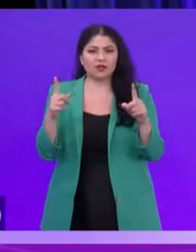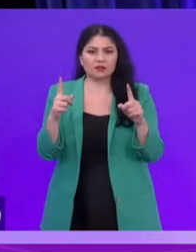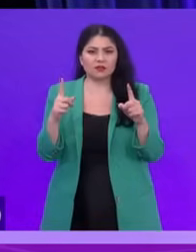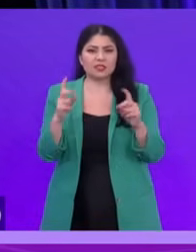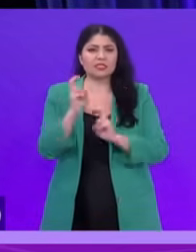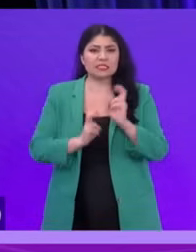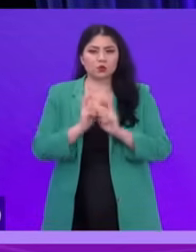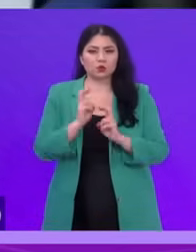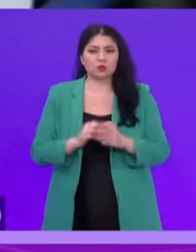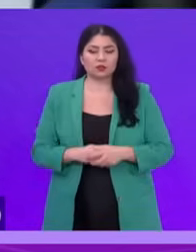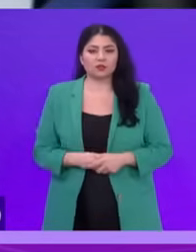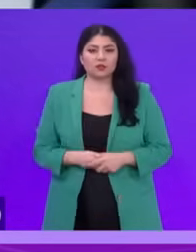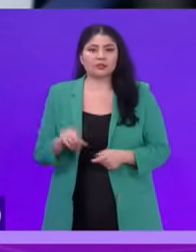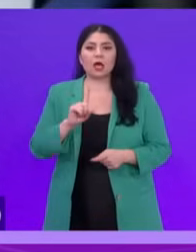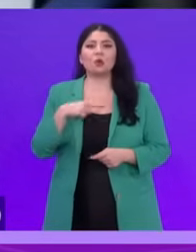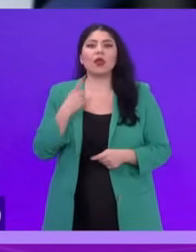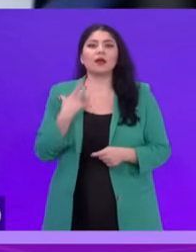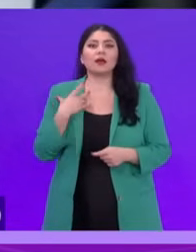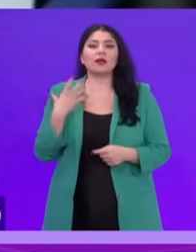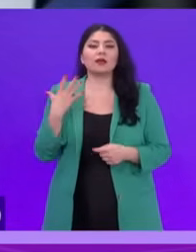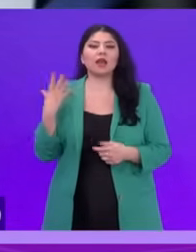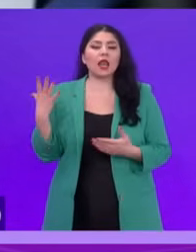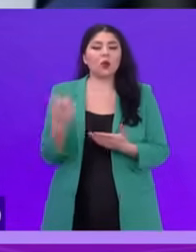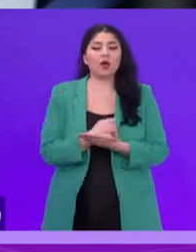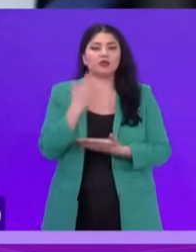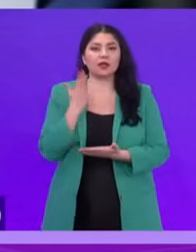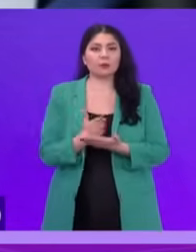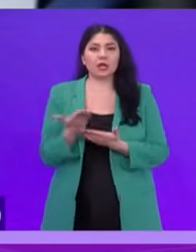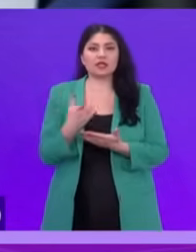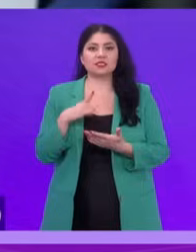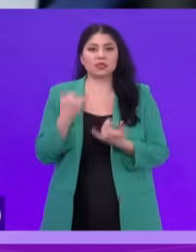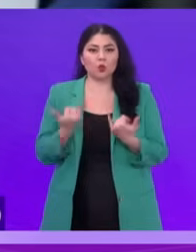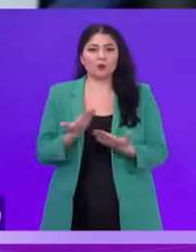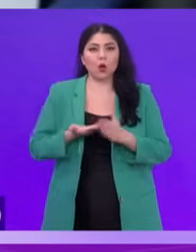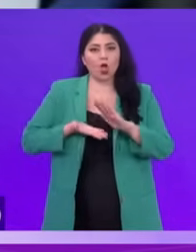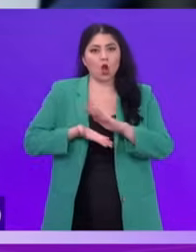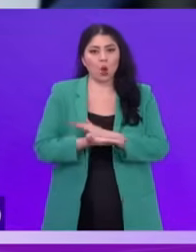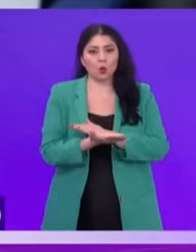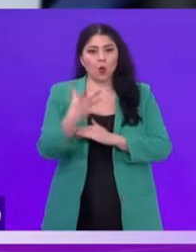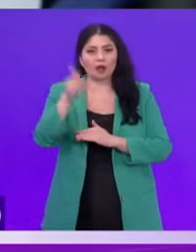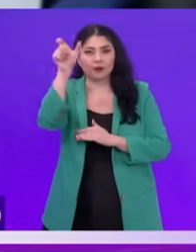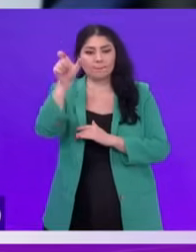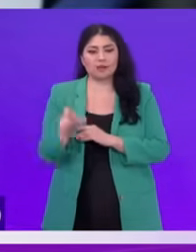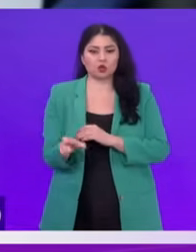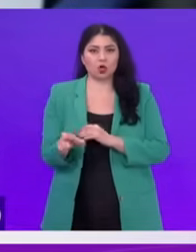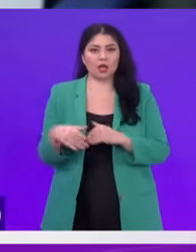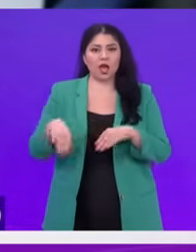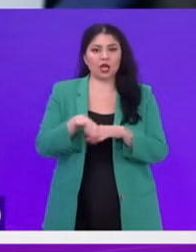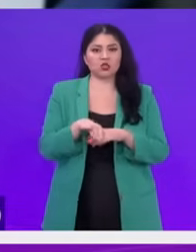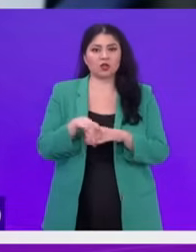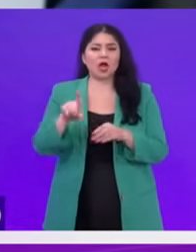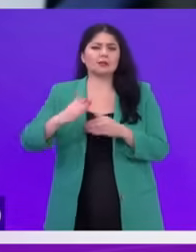niveluri, de a-i lipsi de drepturile pe care le au acum, în ideea de a-i înlocui cu personal